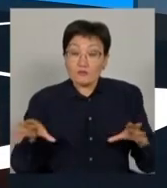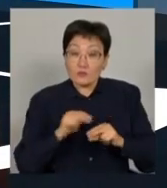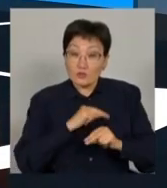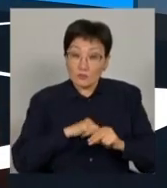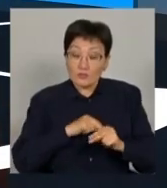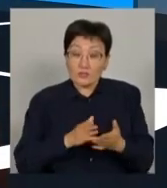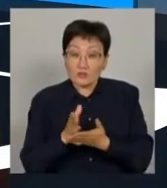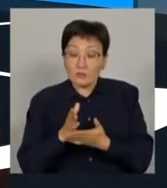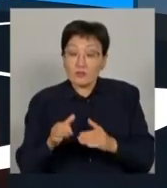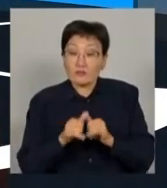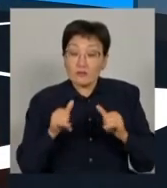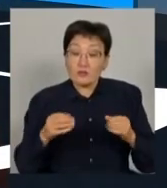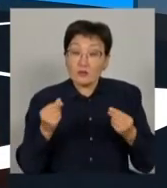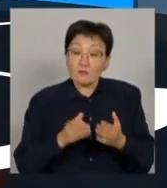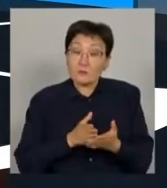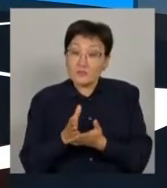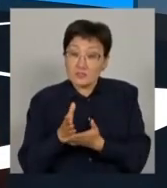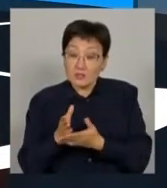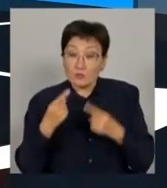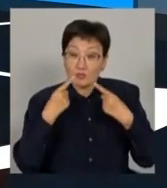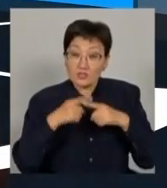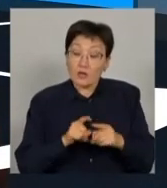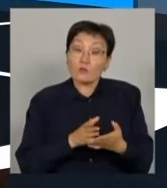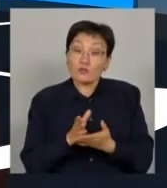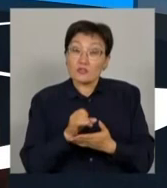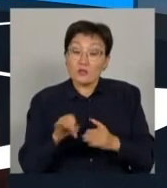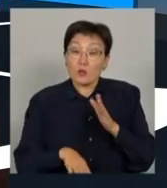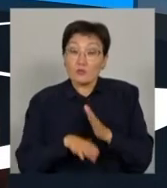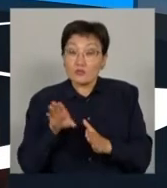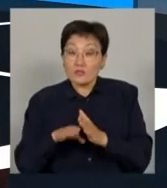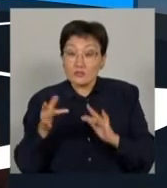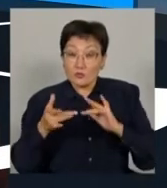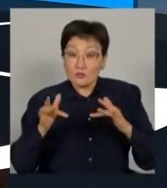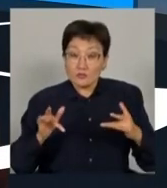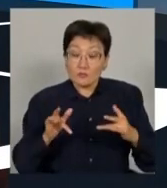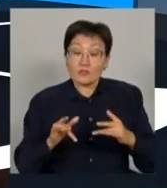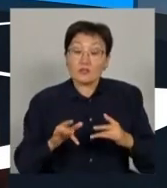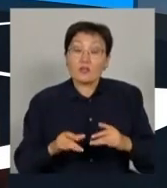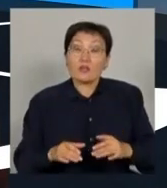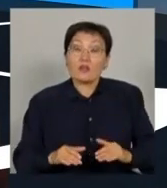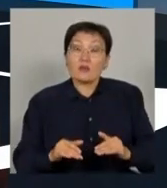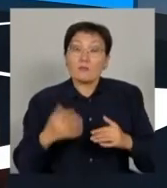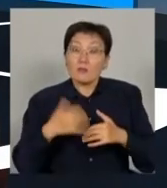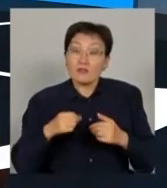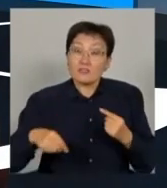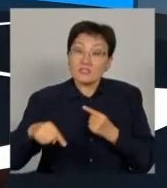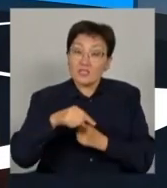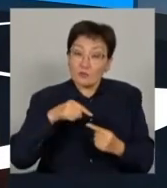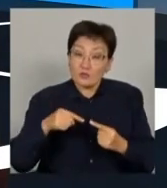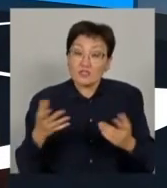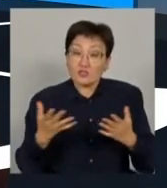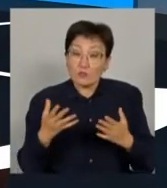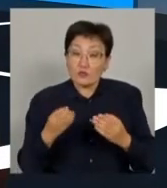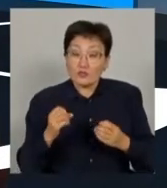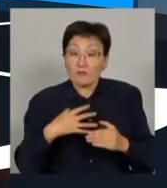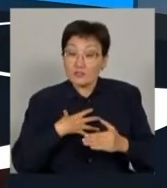сотрудничества в сферах развития финансового сектора it отрасли и улучшения цифровой компетенции малого и среднего бизнеса о